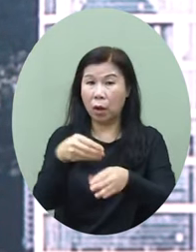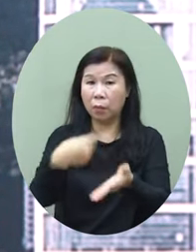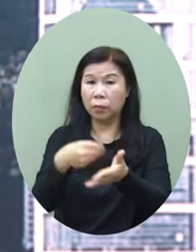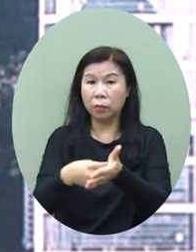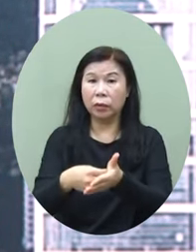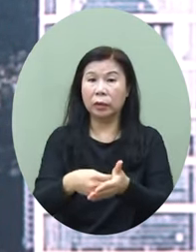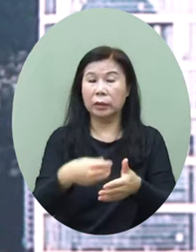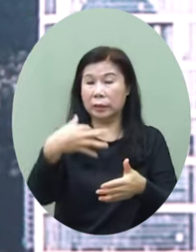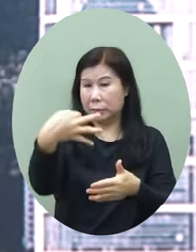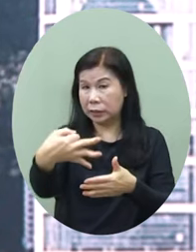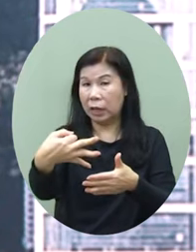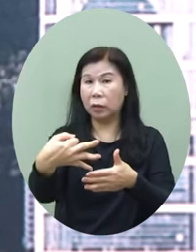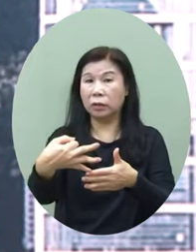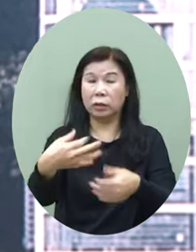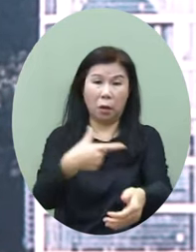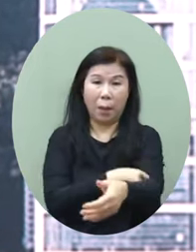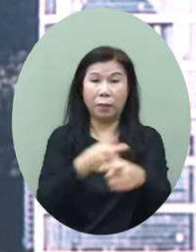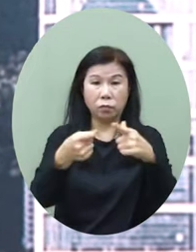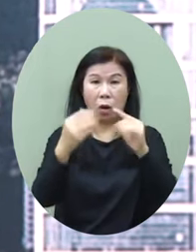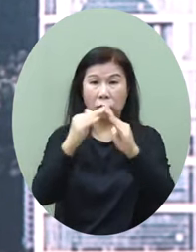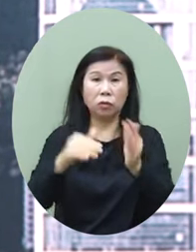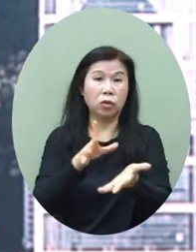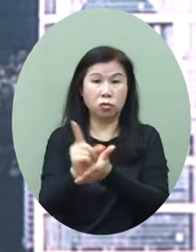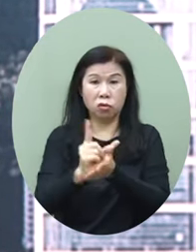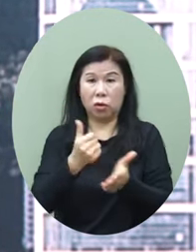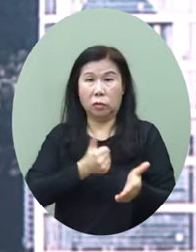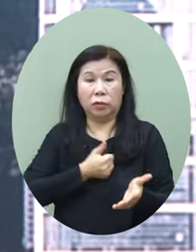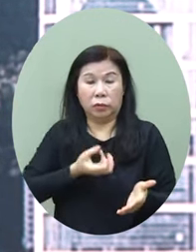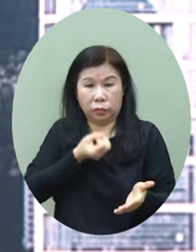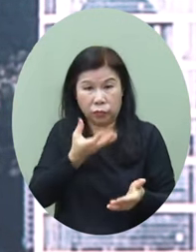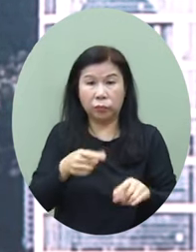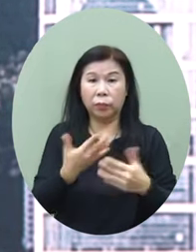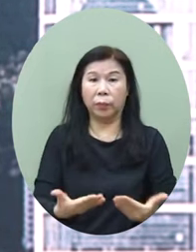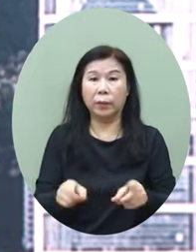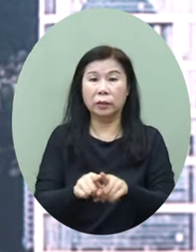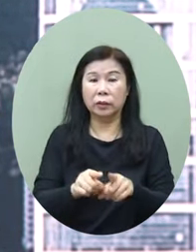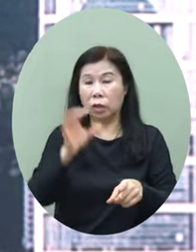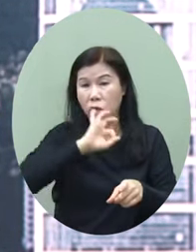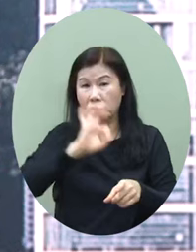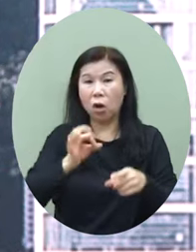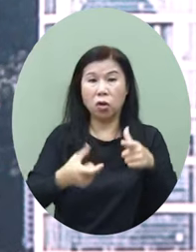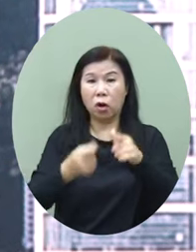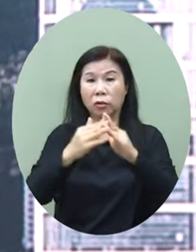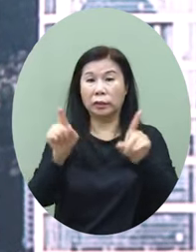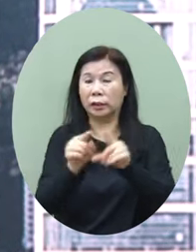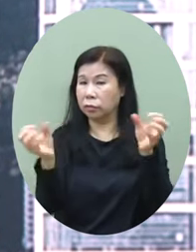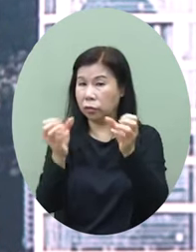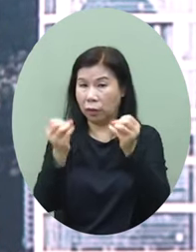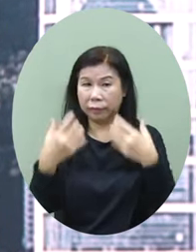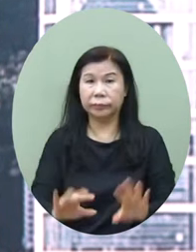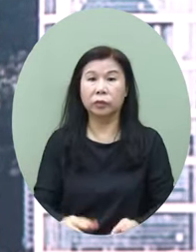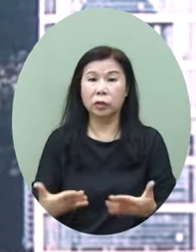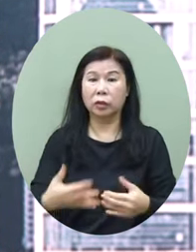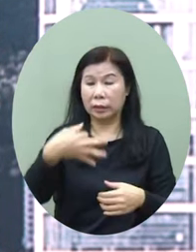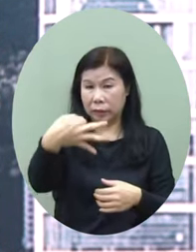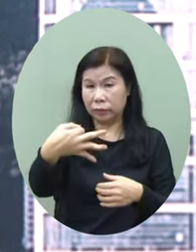了三個的疫苗都是專家建議亦都是跟藥廠商量出來的現在